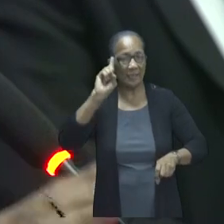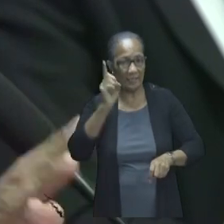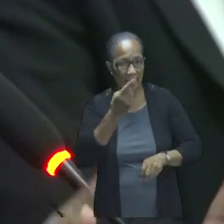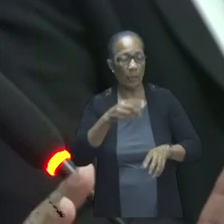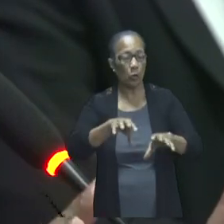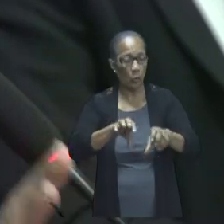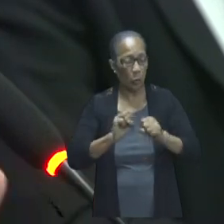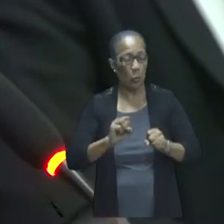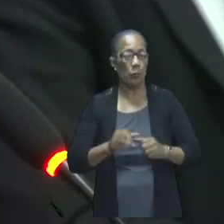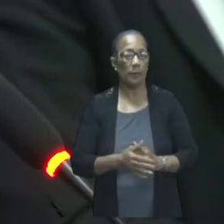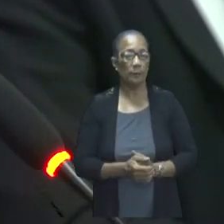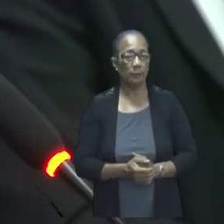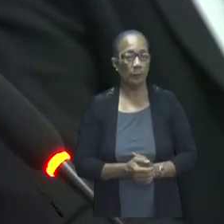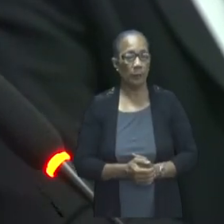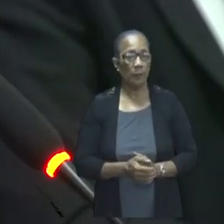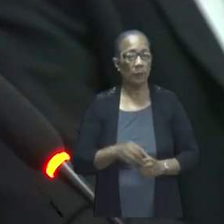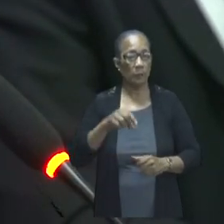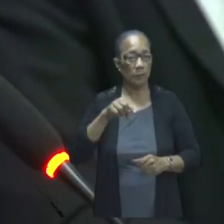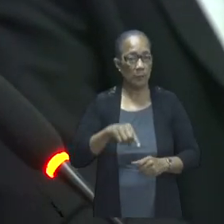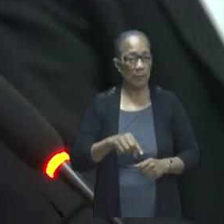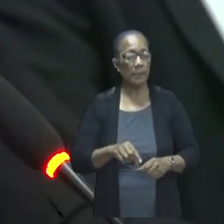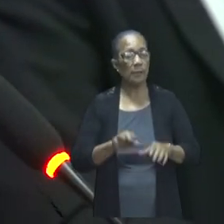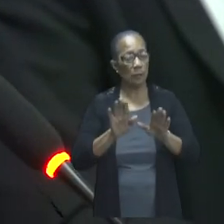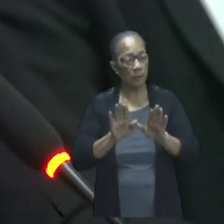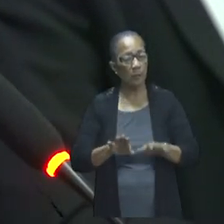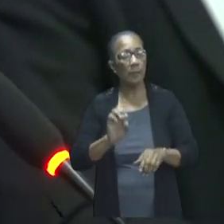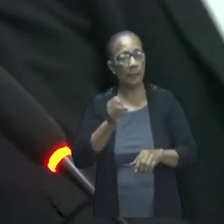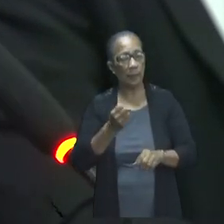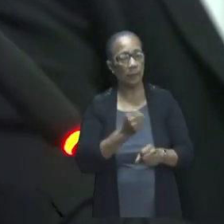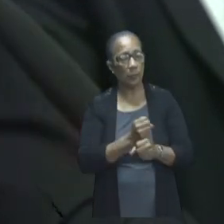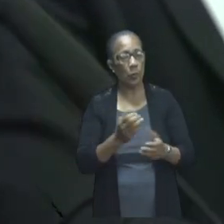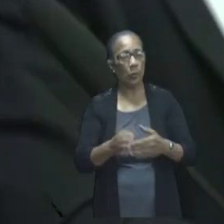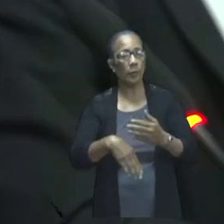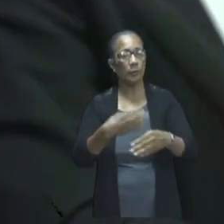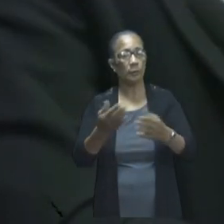nu zijn wel onderhouden dus die geruststelling kan ik geven